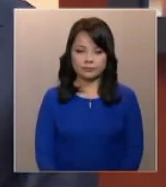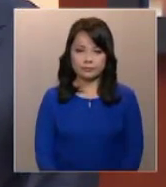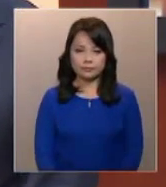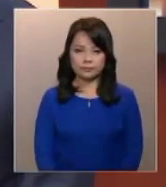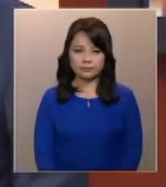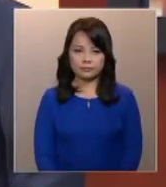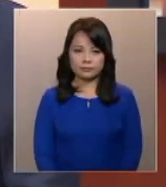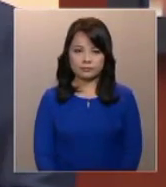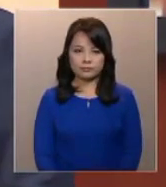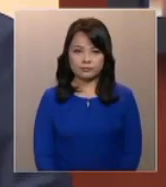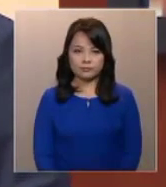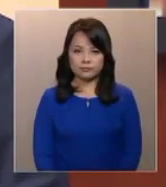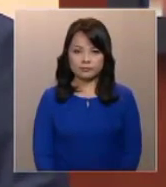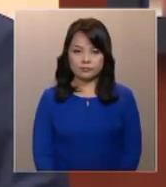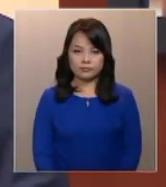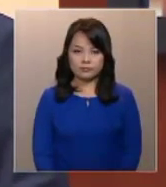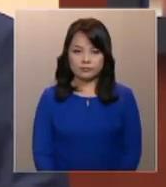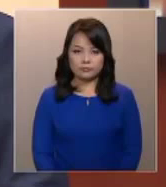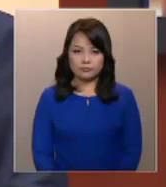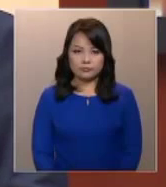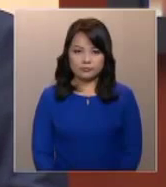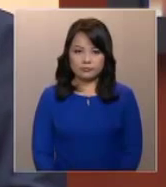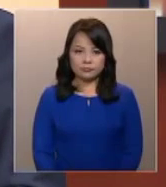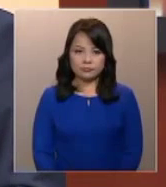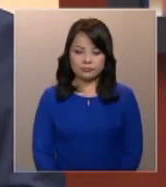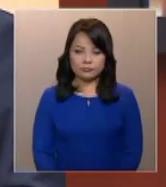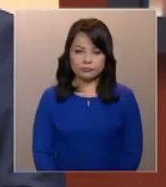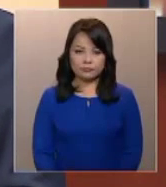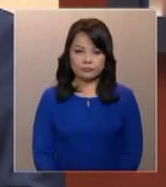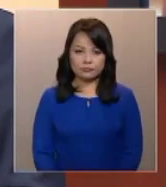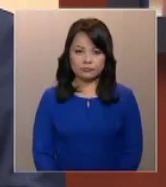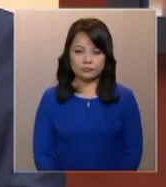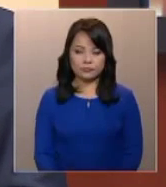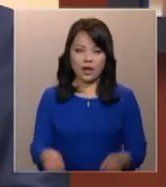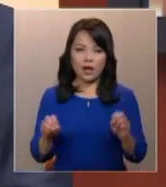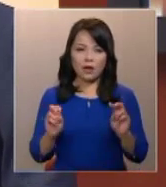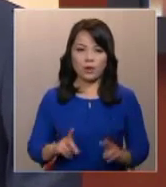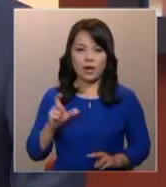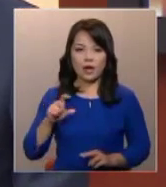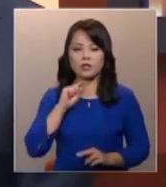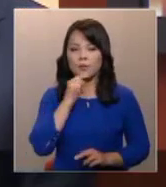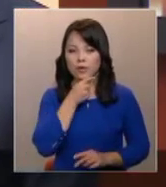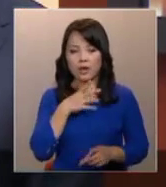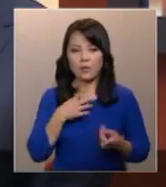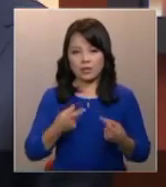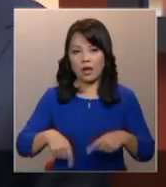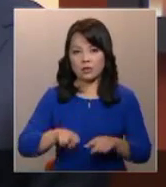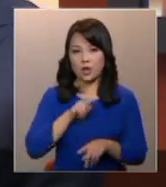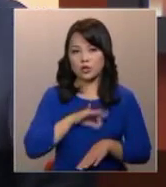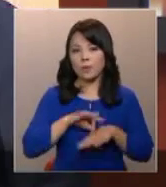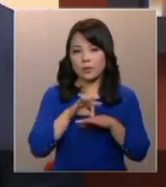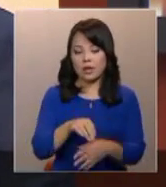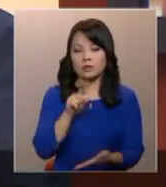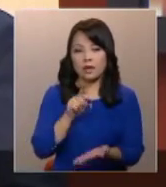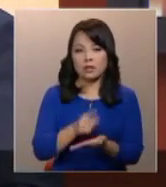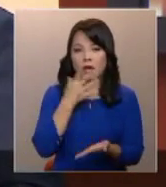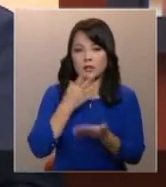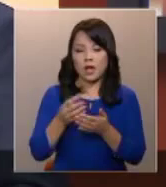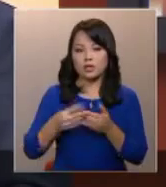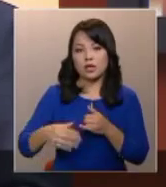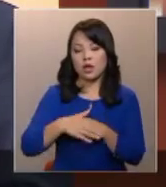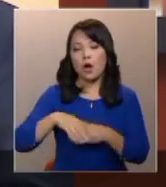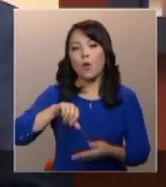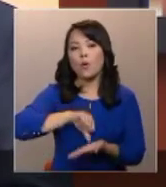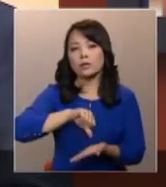Увеличение срока пользование земельными участками на срок, равный сроку действия СЭС. Арнайы экономикалық аймақ жұмыс жасап тұрғанға дейін жер учаскелерін